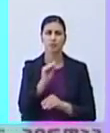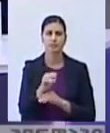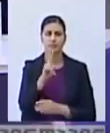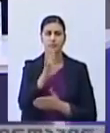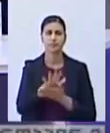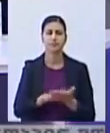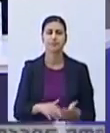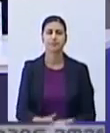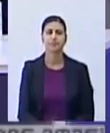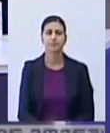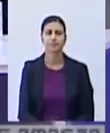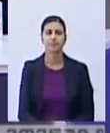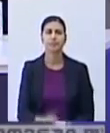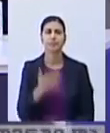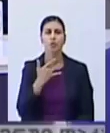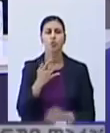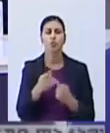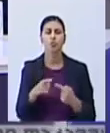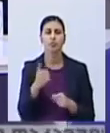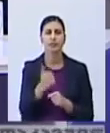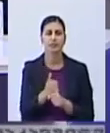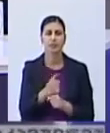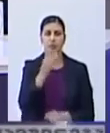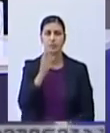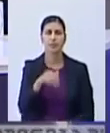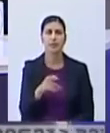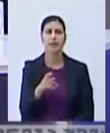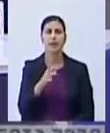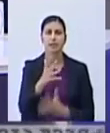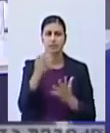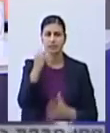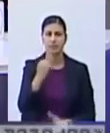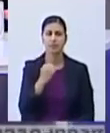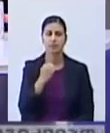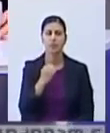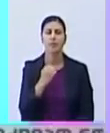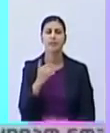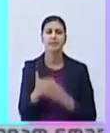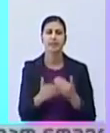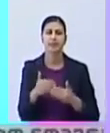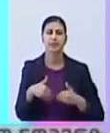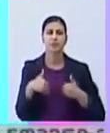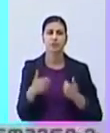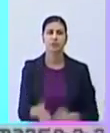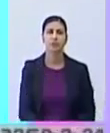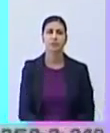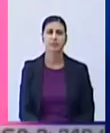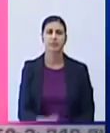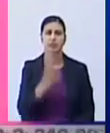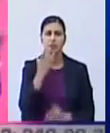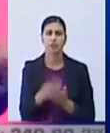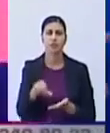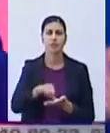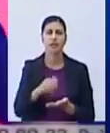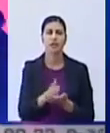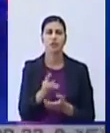დავნიშნეთ სააკაშვილი გუბერნატორად. მე პრეზიდენტად დავუშვით. დიდი მადლობა წარმატებას გისურვებთ. არსებობს უფლება და თქვენ იმისთვის